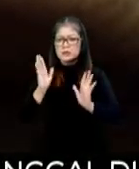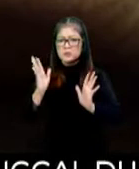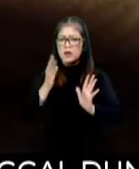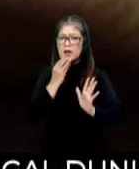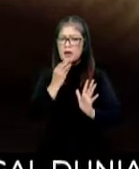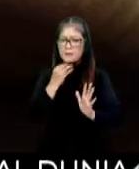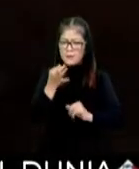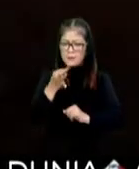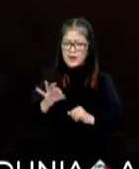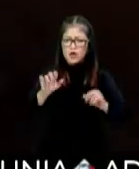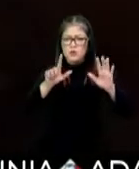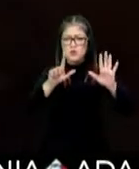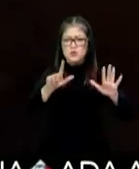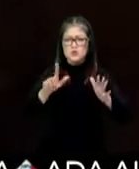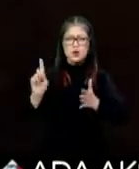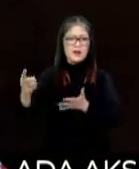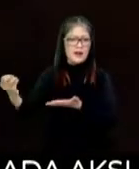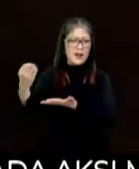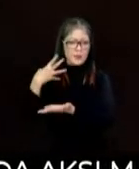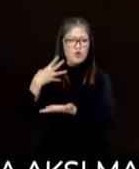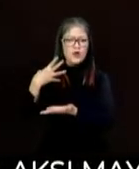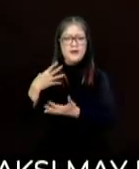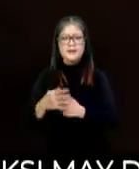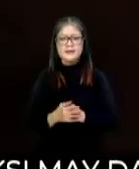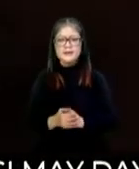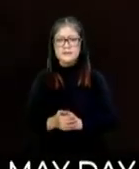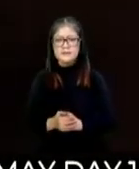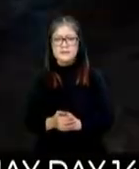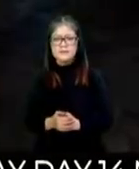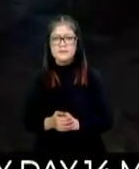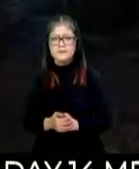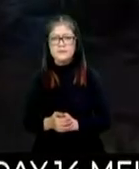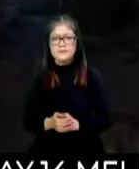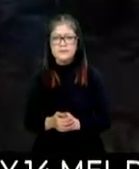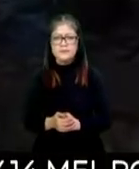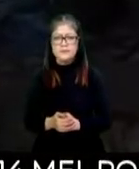yang dilaporkan terpapar. Dari Lumajang, Jawa Timur, Yaya Nugroho, iNews melaporkan.